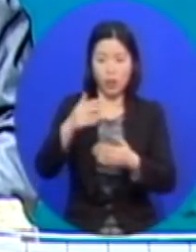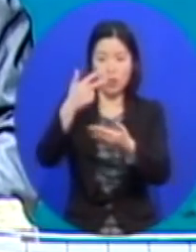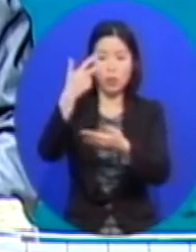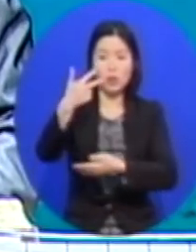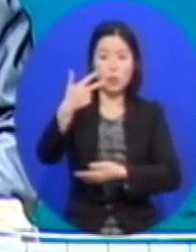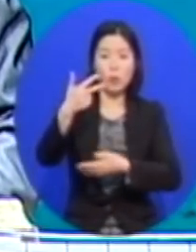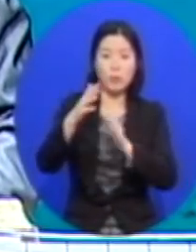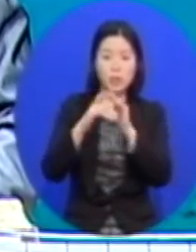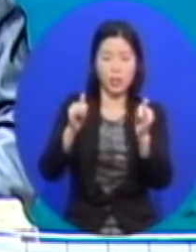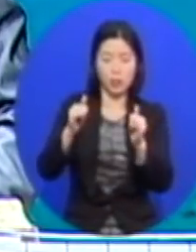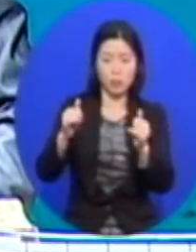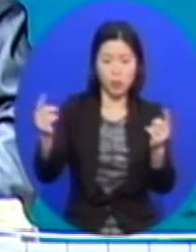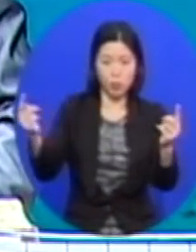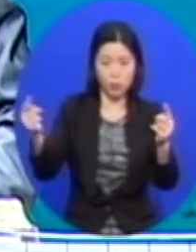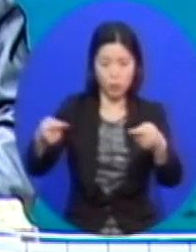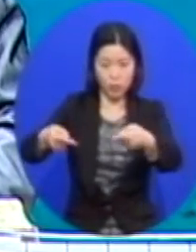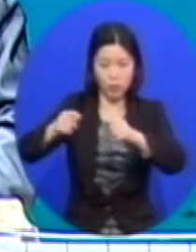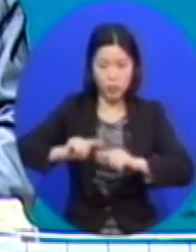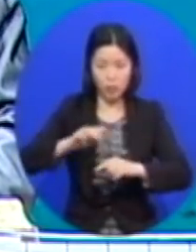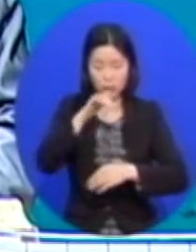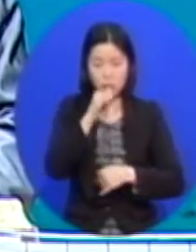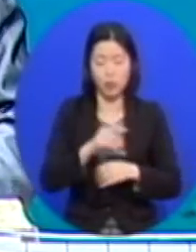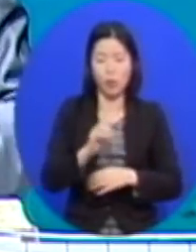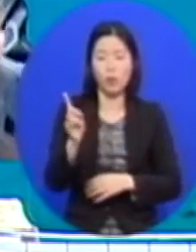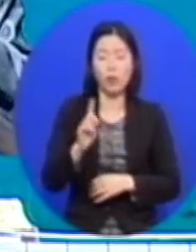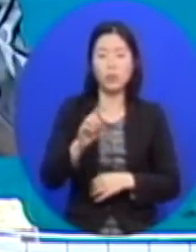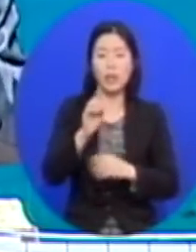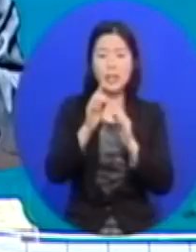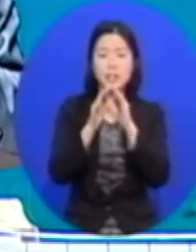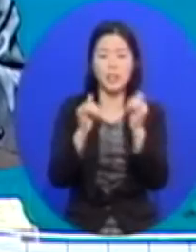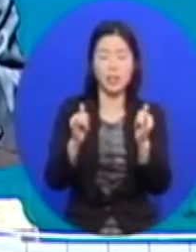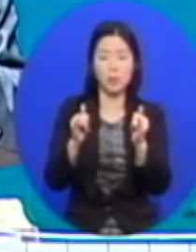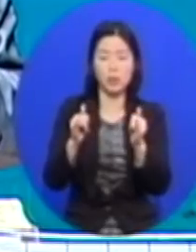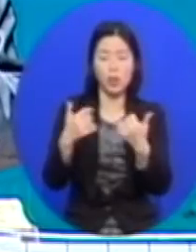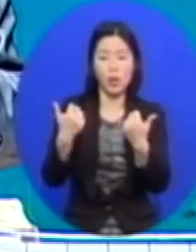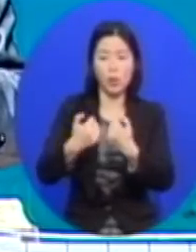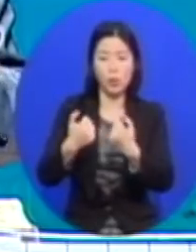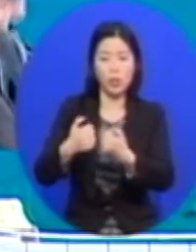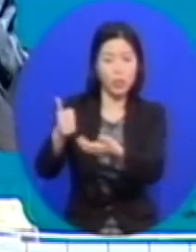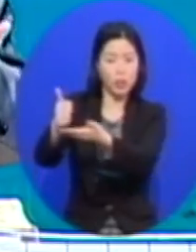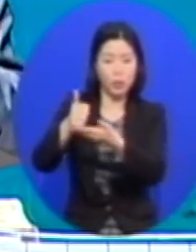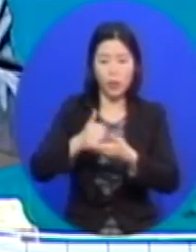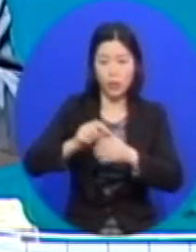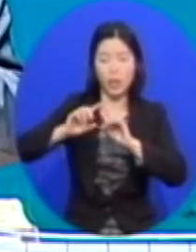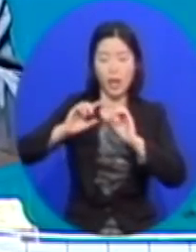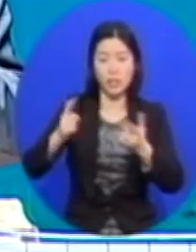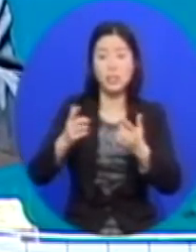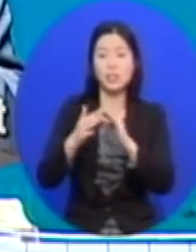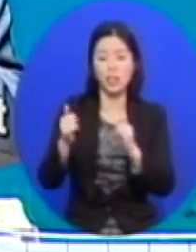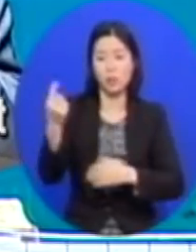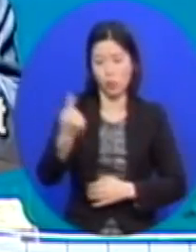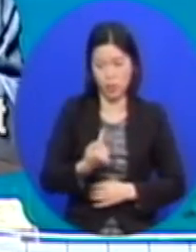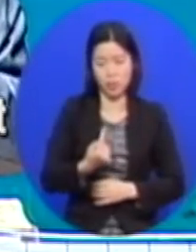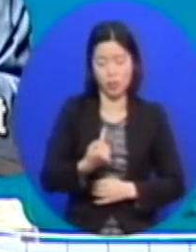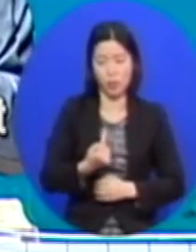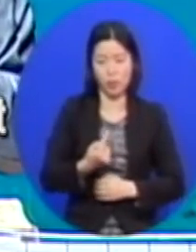왔어요 누구 한 사람 은 회의에 오지 말아야 될 사람이 온 거지요